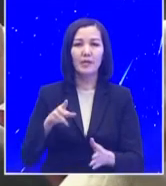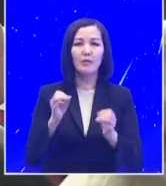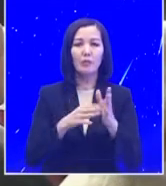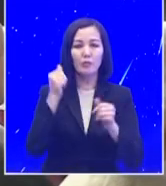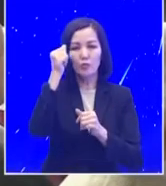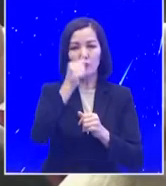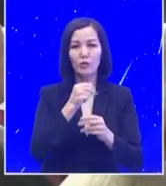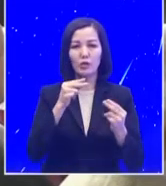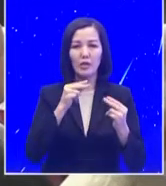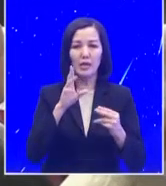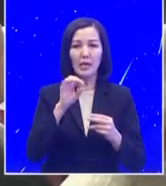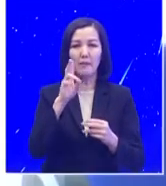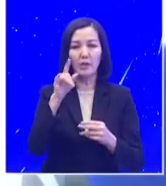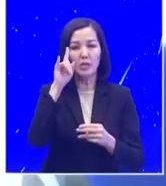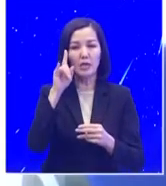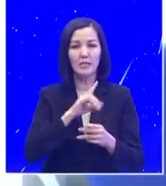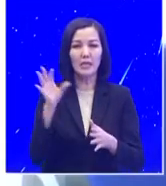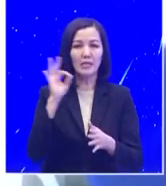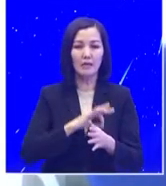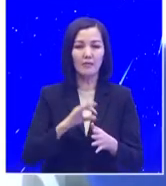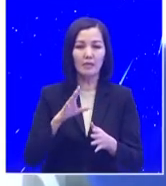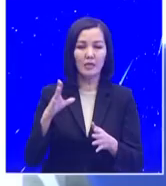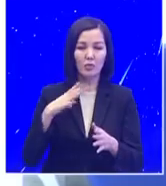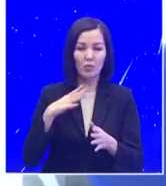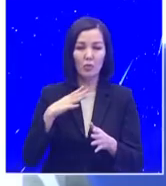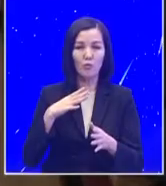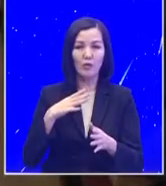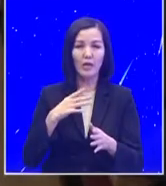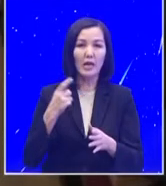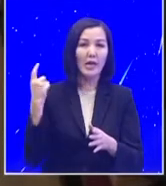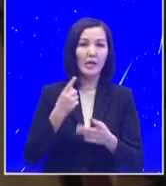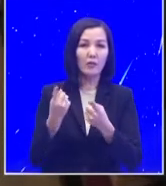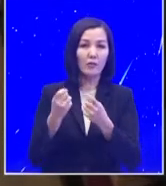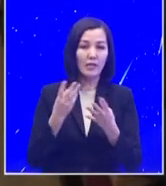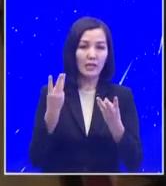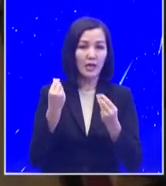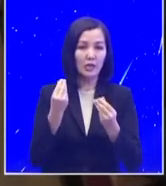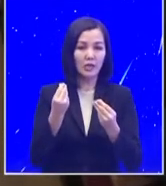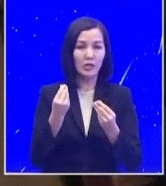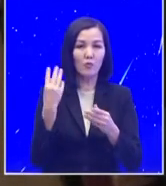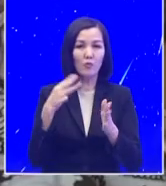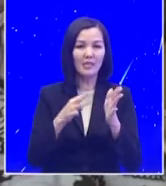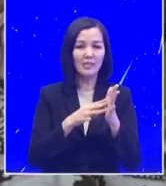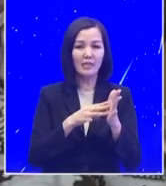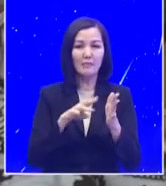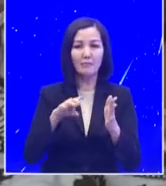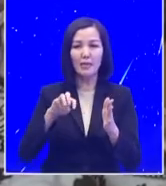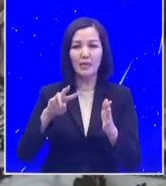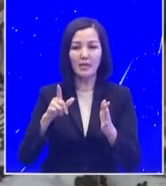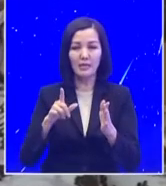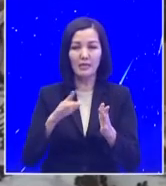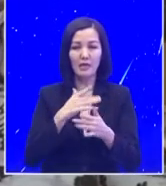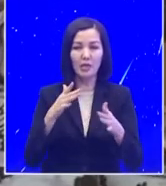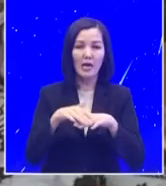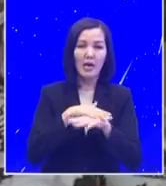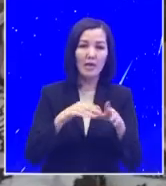2019 жыл Еңбекші Қазақ ауданы үшін табысқа толы болды. Аймақ экономикасына тартылған инвестиция 38 миллиардтан асқан. Халықтың